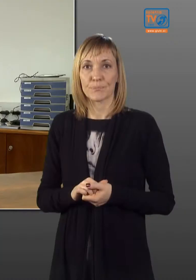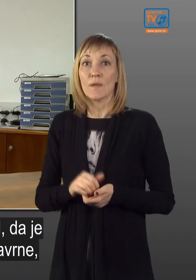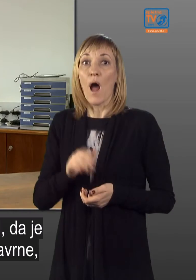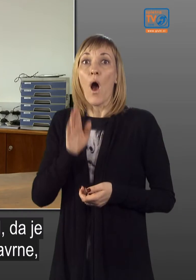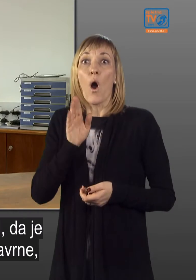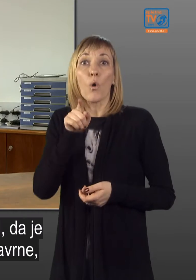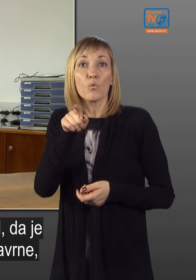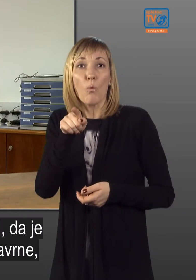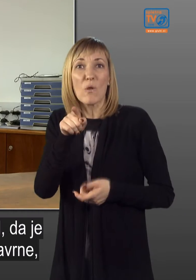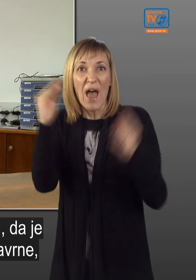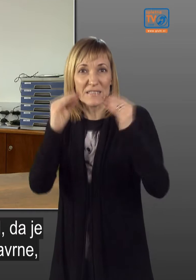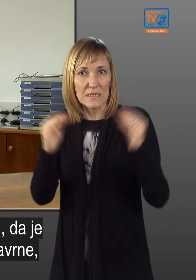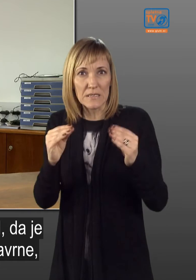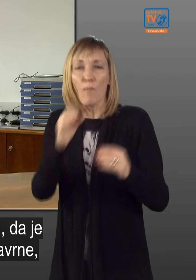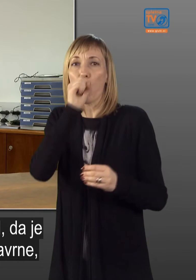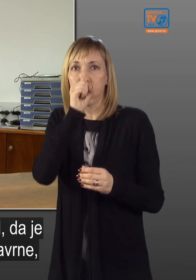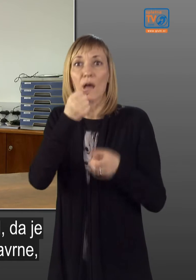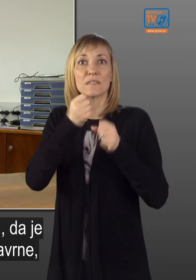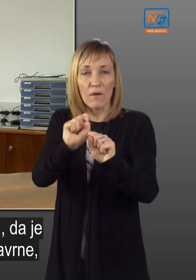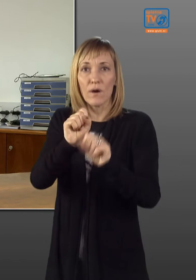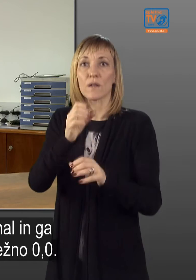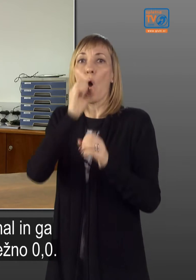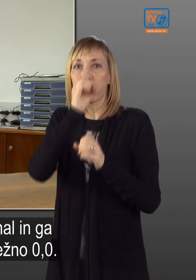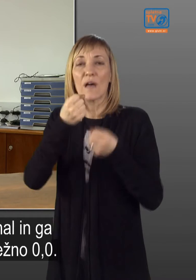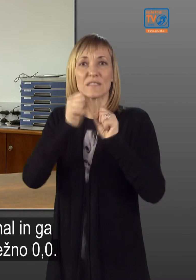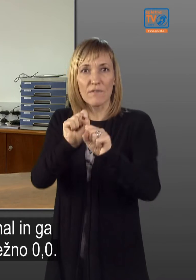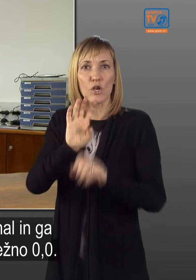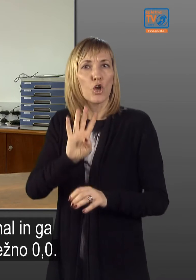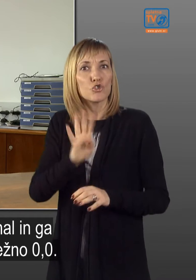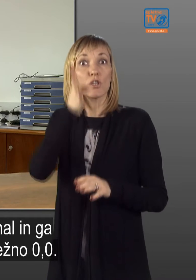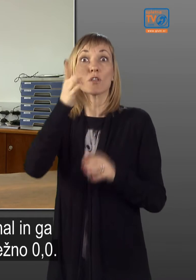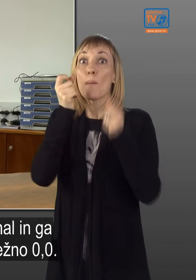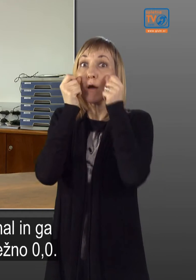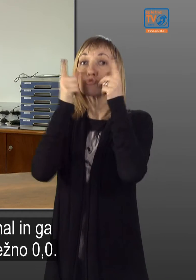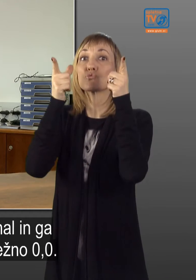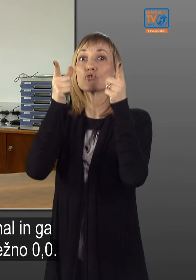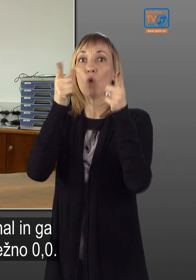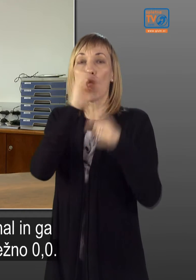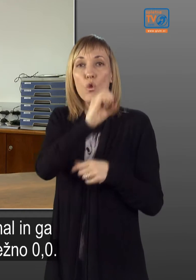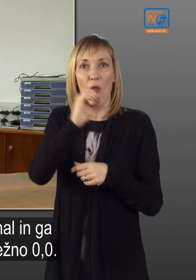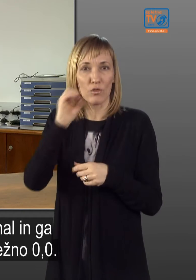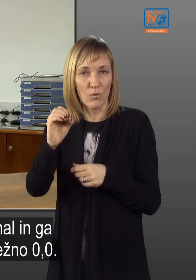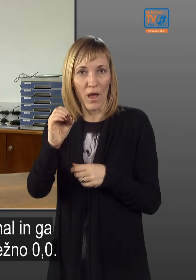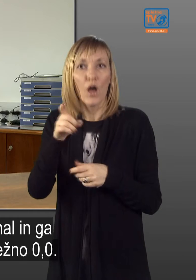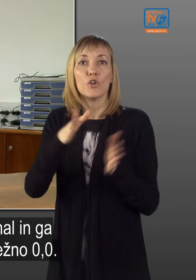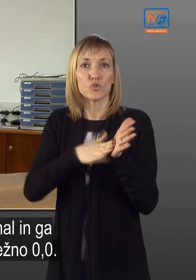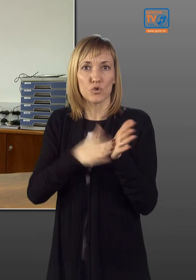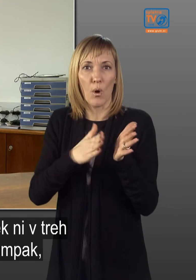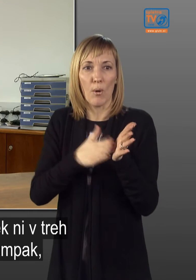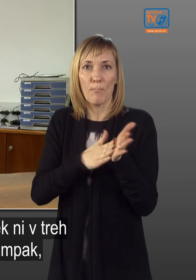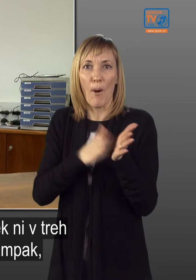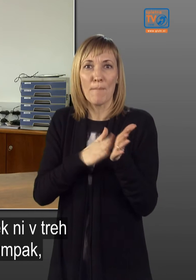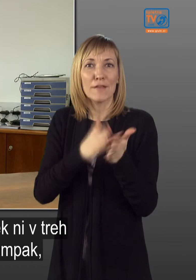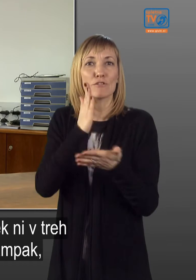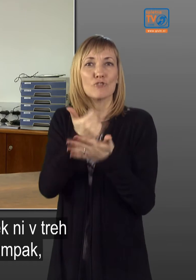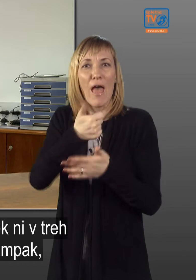Ko bo sistem zaznal, da je nekdo pihal in ga zavrne, pihal in ga zavrne, pihal in ga zavrne, v četrto pa čudežno 0,0. To že pove,